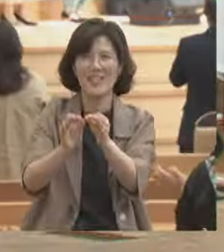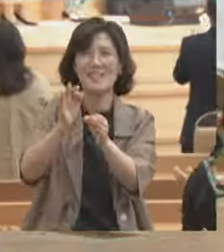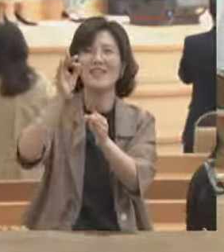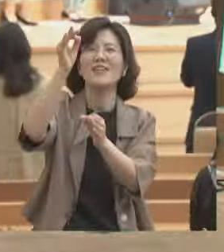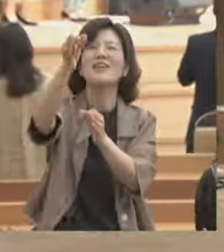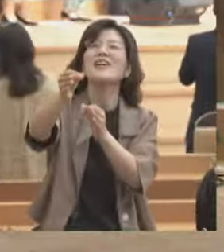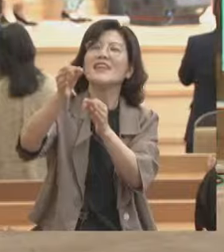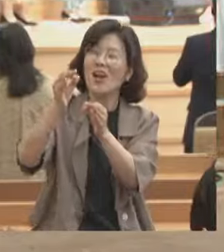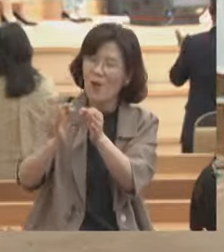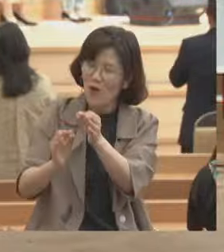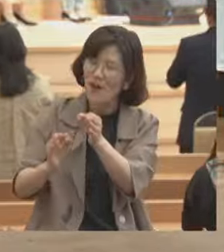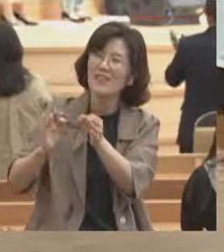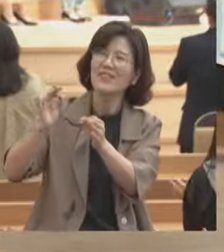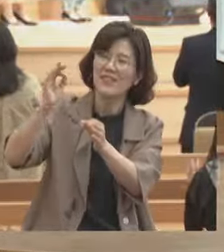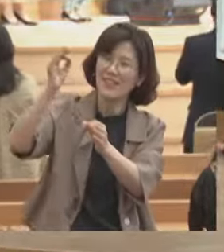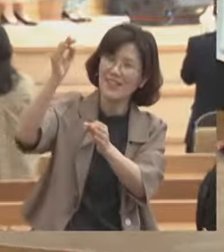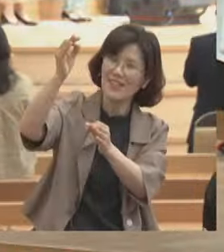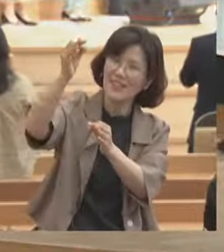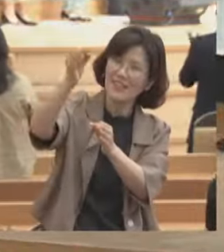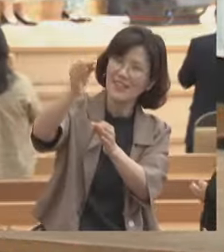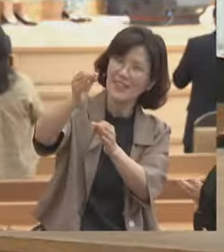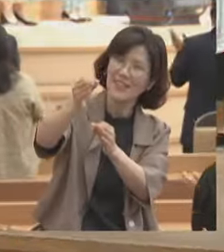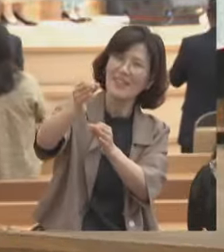영원히 영원히